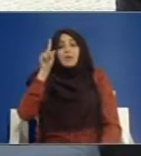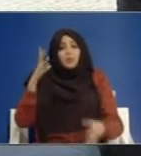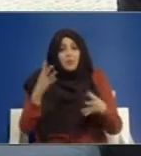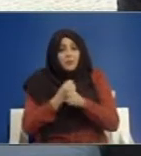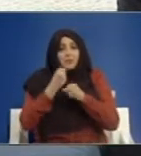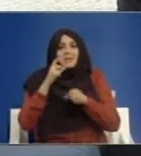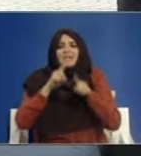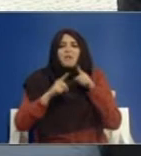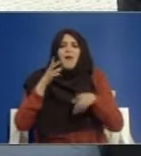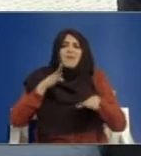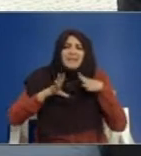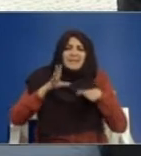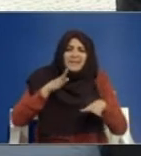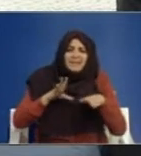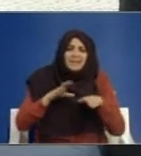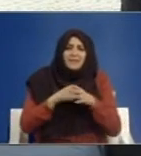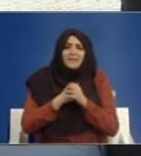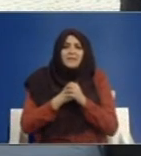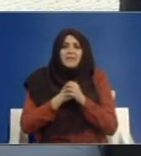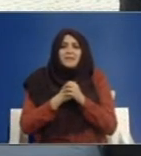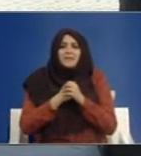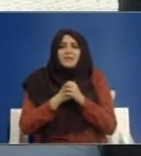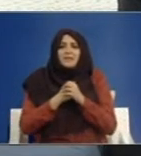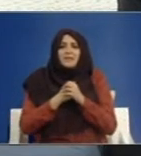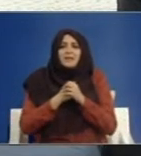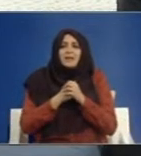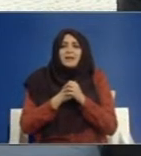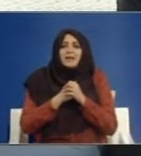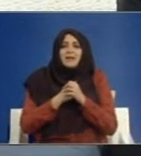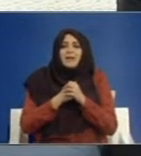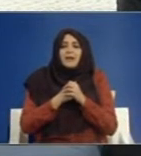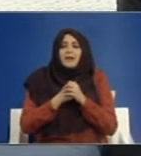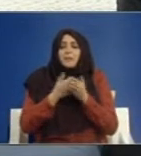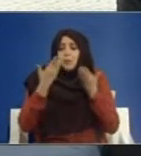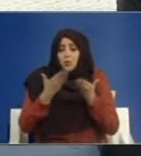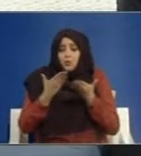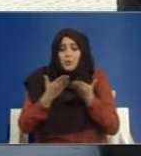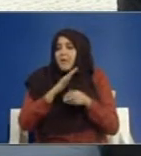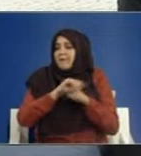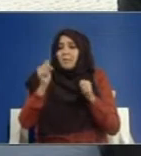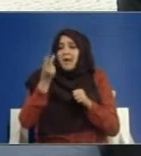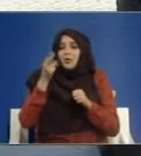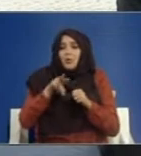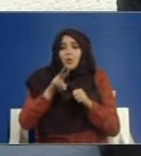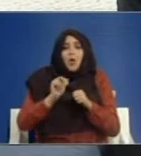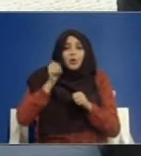نكون عيانه ما نقدرش نصلي ركعتين هذوك، نصليهم في الغد. هل هي في صواب